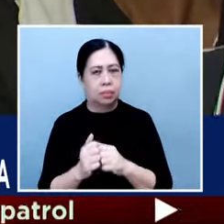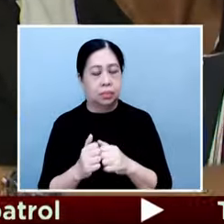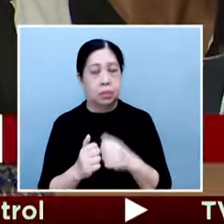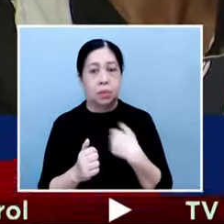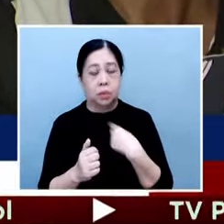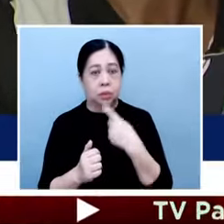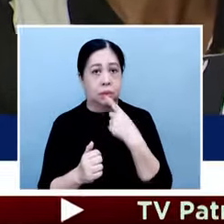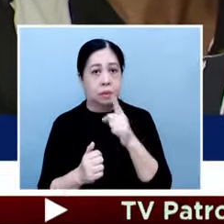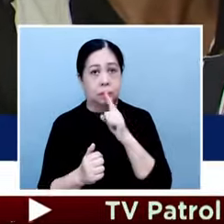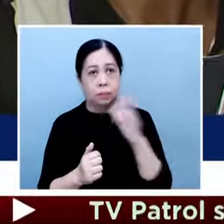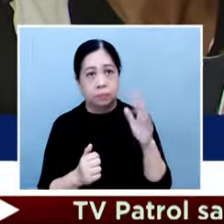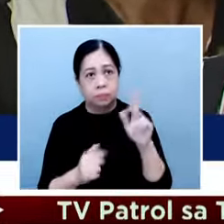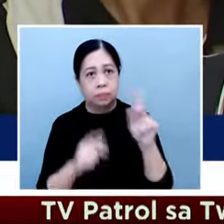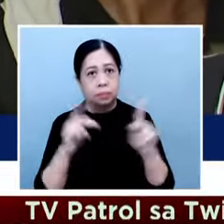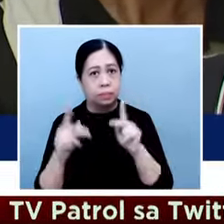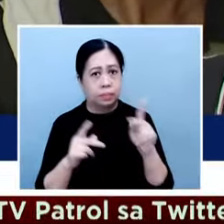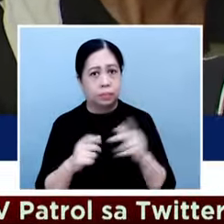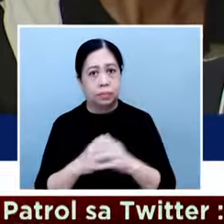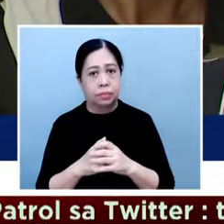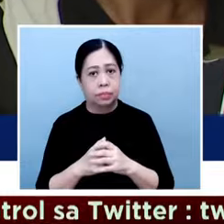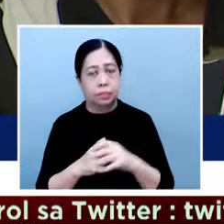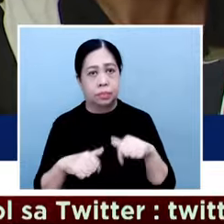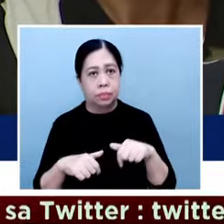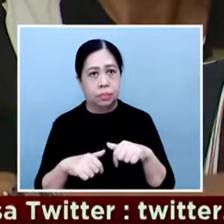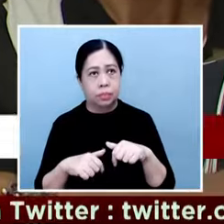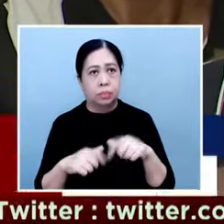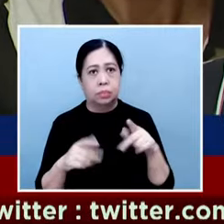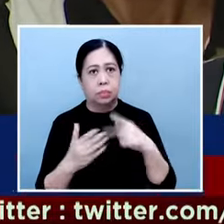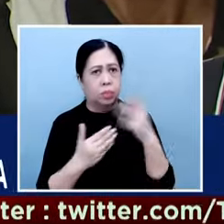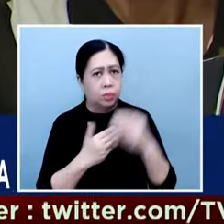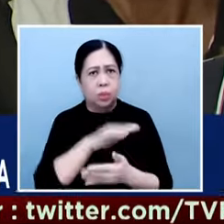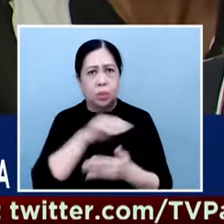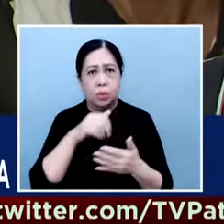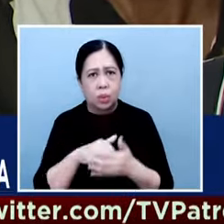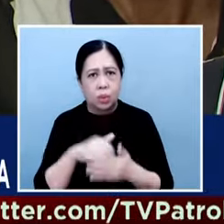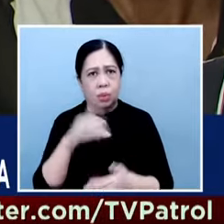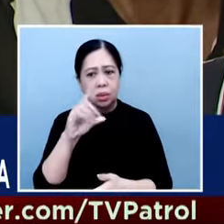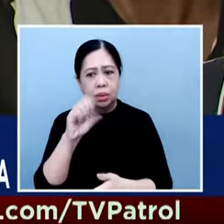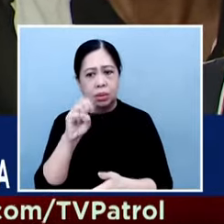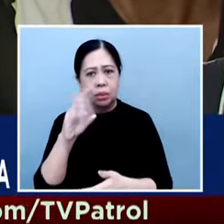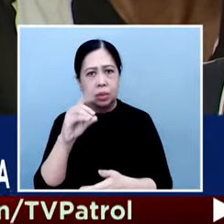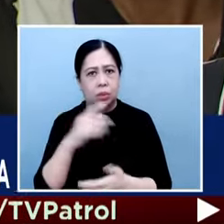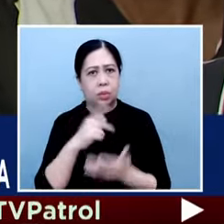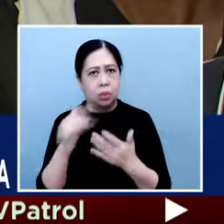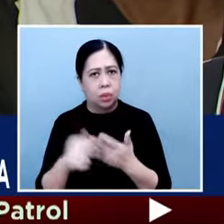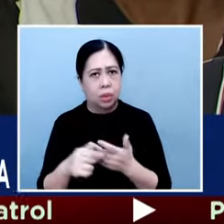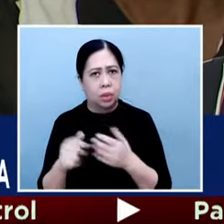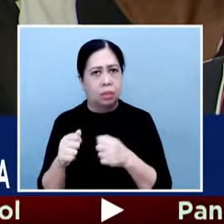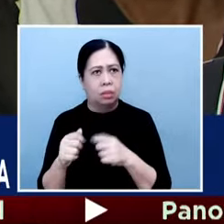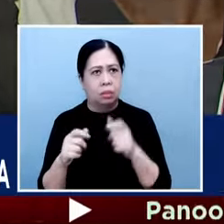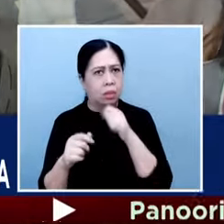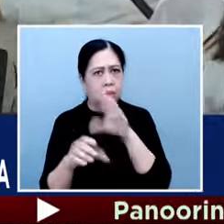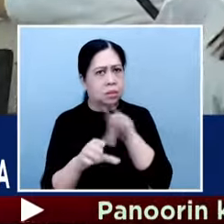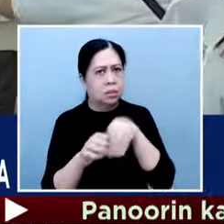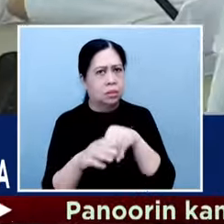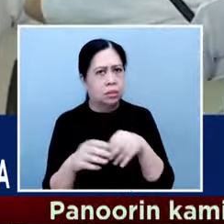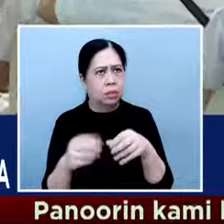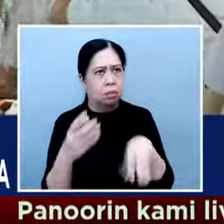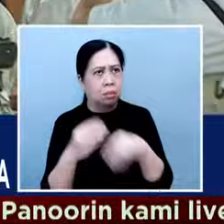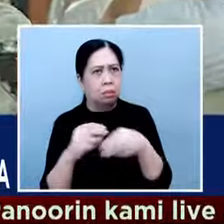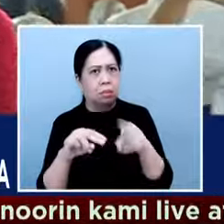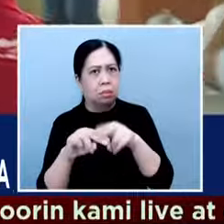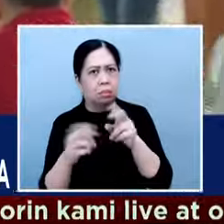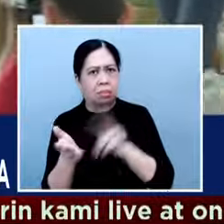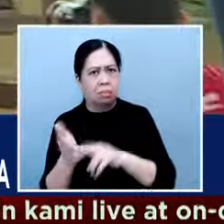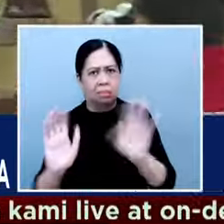ng taong bayan na ang AIX program at ang lahat ng program ng DSWD, yung guidelines niya walang dinadagdag.